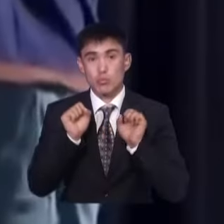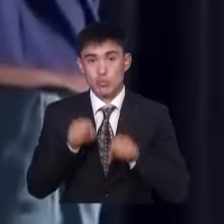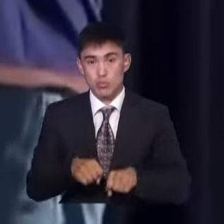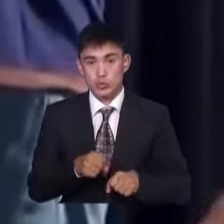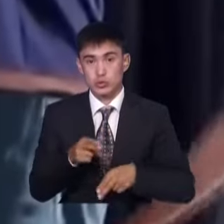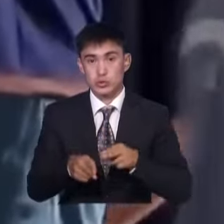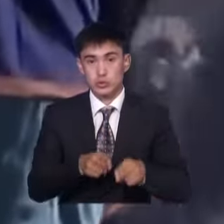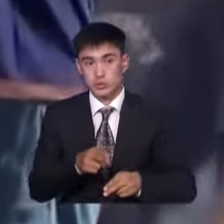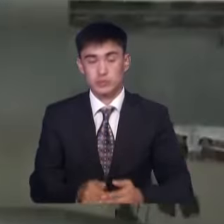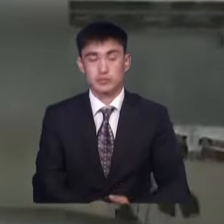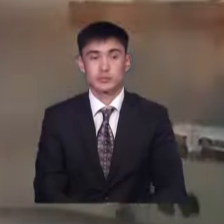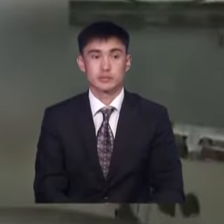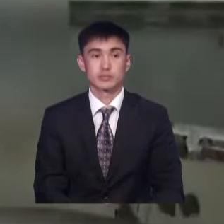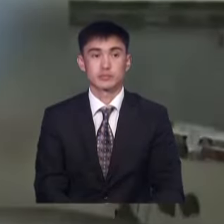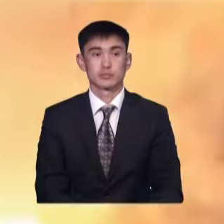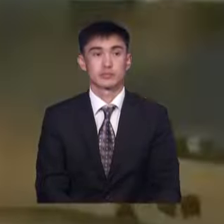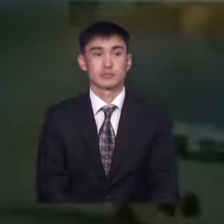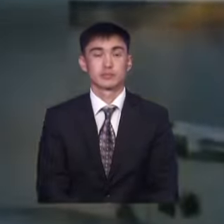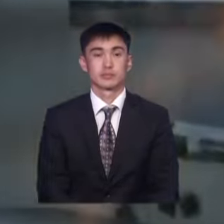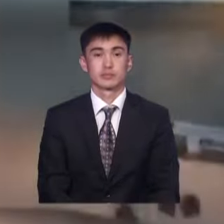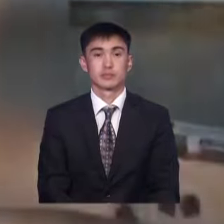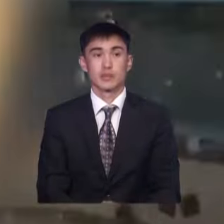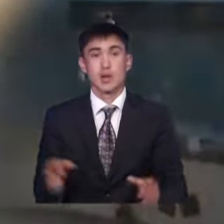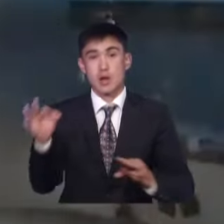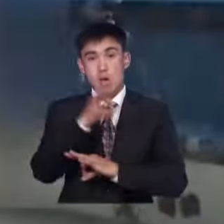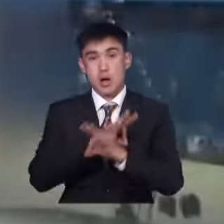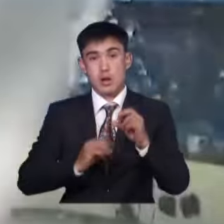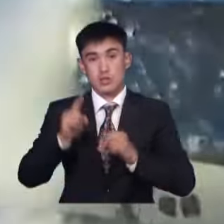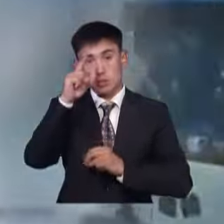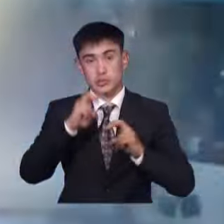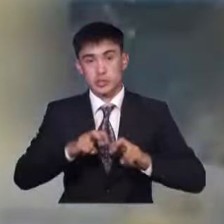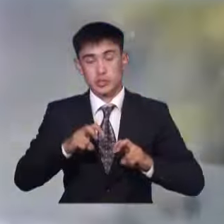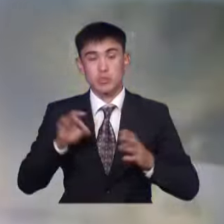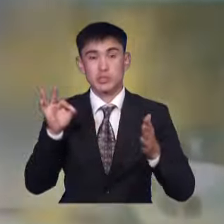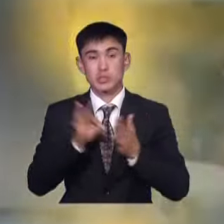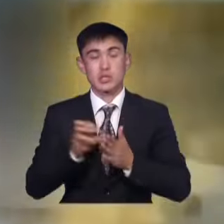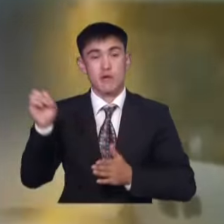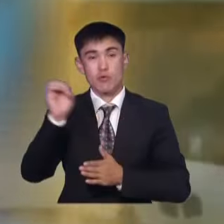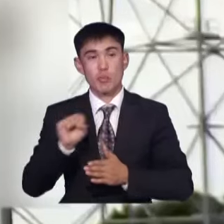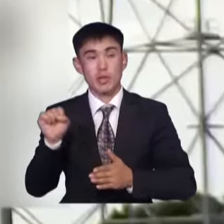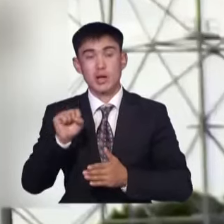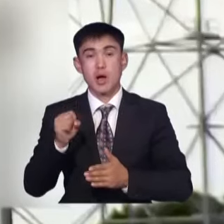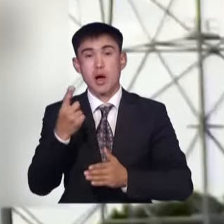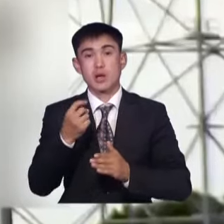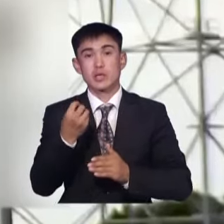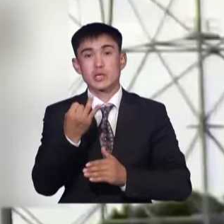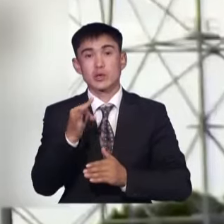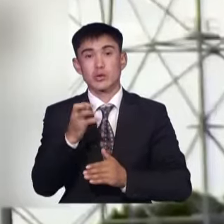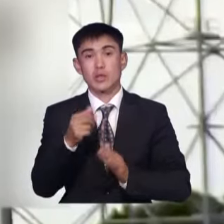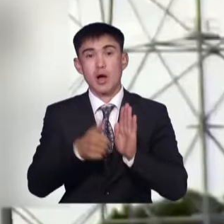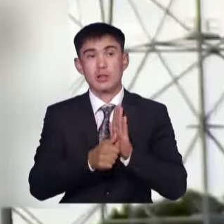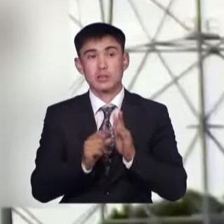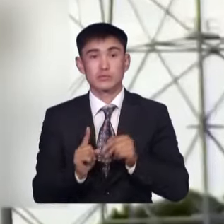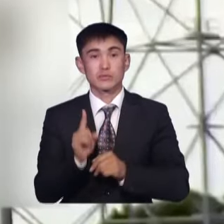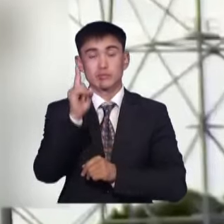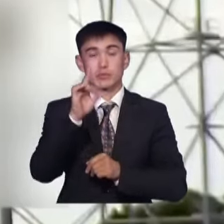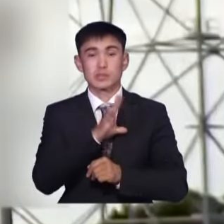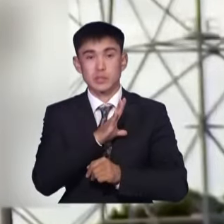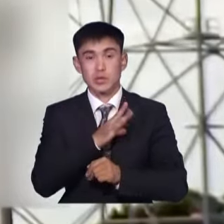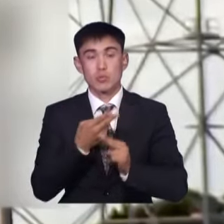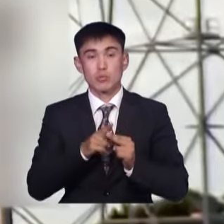ота жасай алады. Ғарыш әлемін зерттеу мақсатында европалық Ариан 6 зымыраны көкке көтерілді. Ол Гвианнадағы